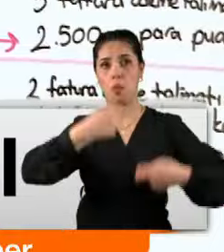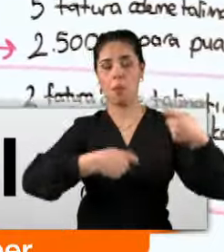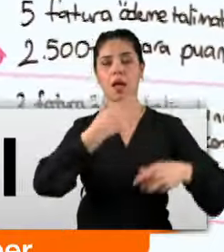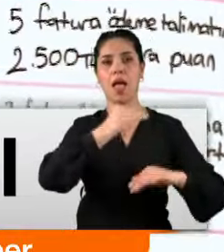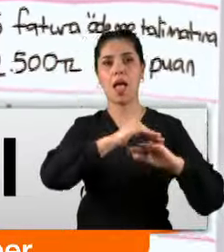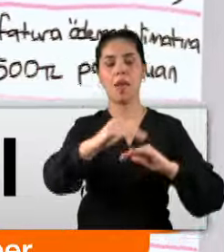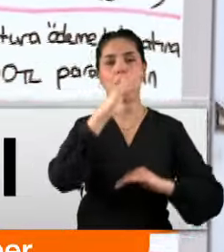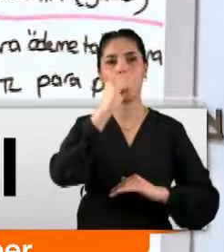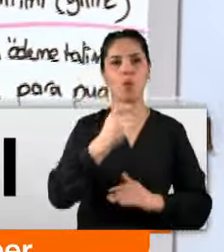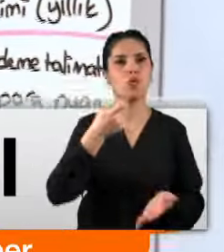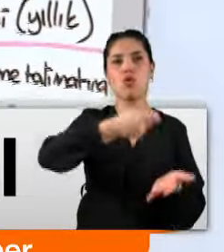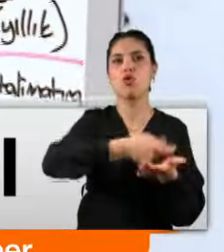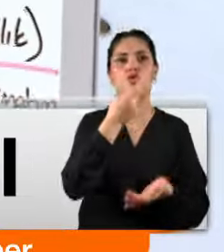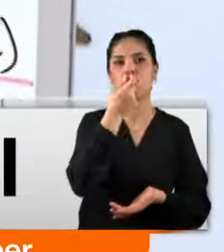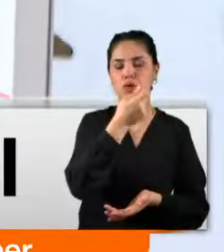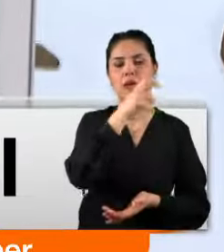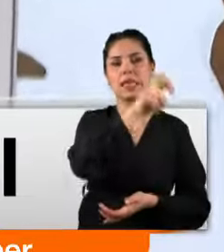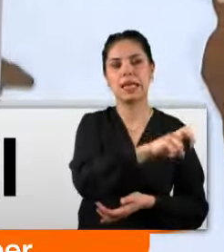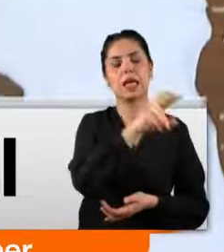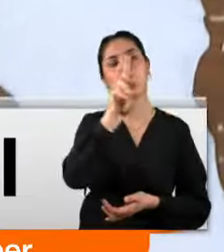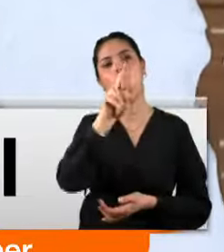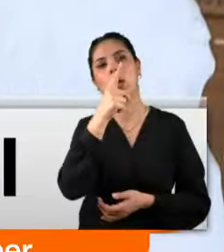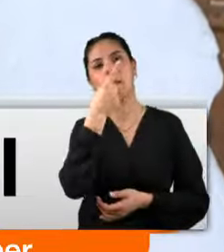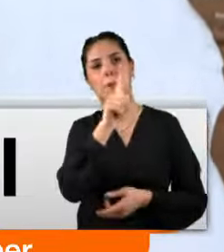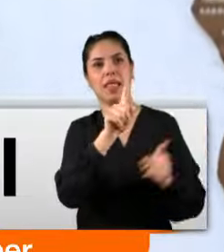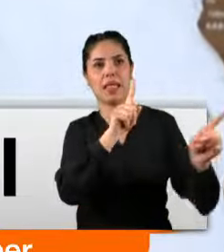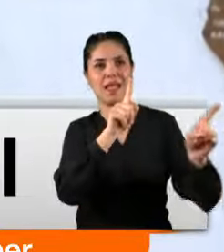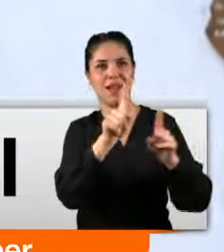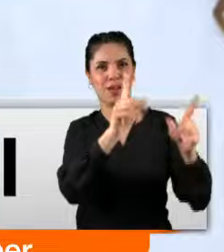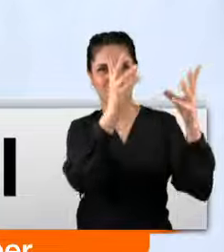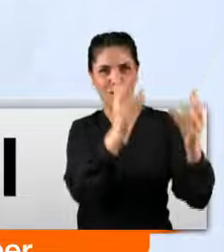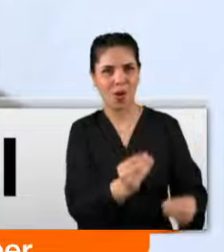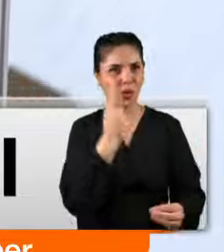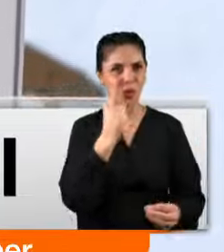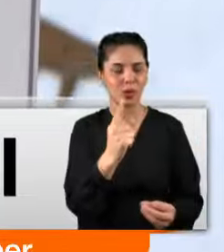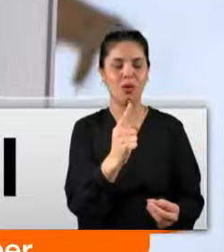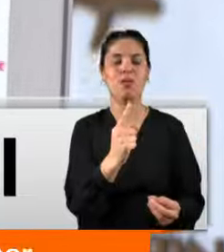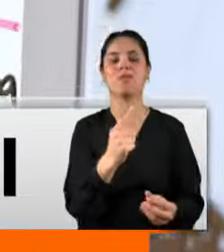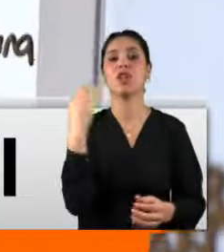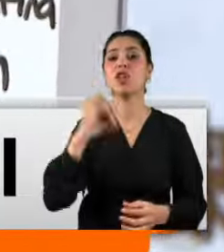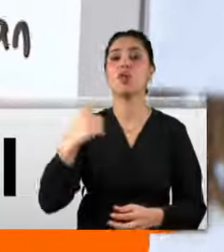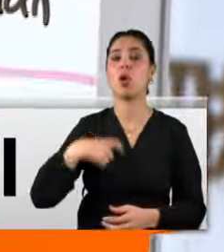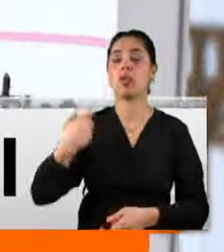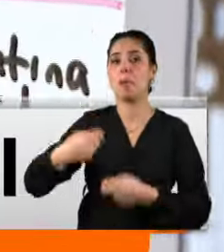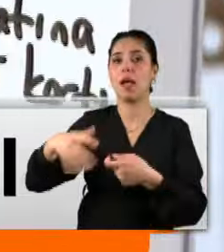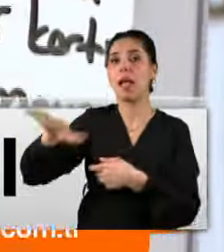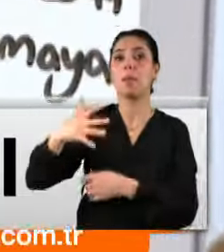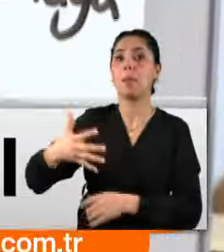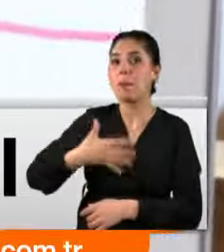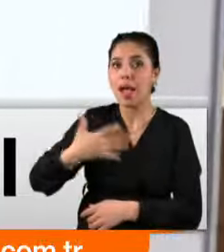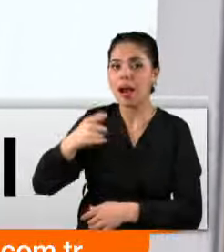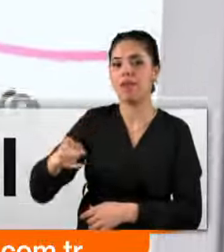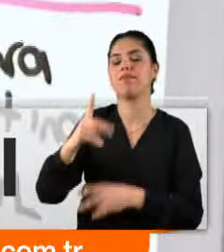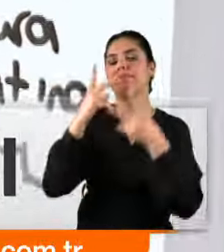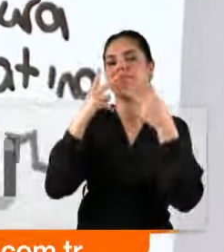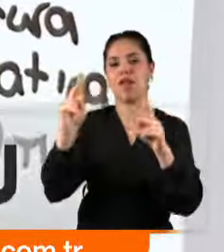emeklilere ödenen promosyon tutarlarının 8-12 bin lira aralığına yükseltilmesiyle gözler özel bankalara çevrilmişti. Onlardan da